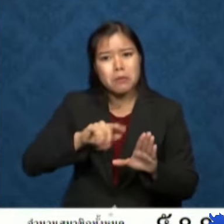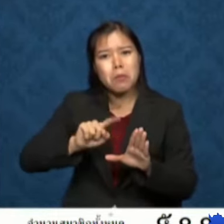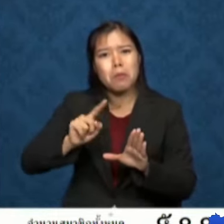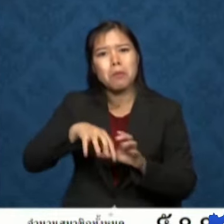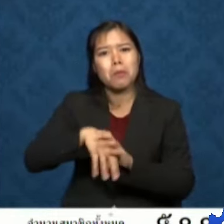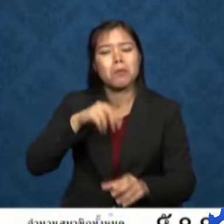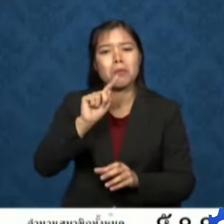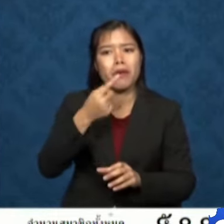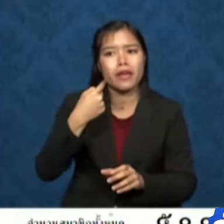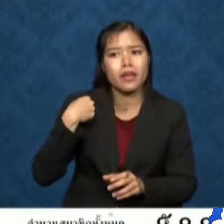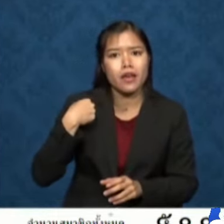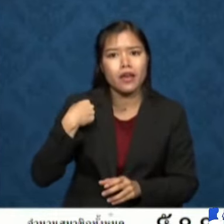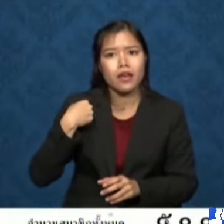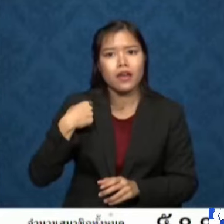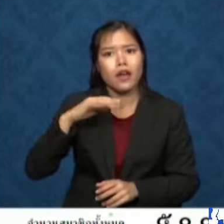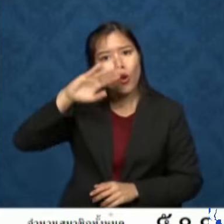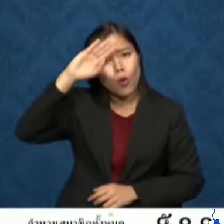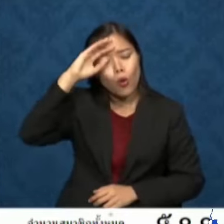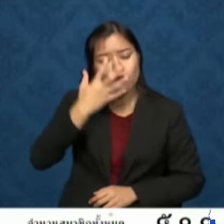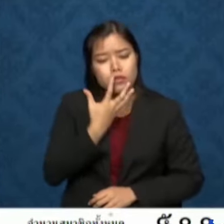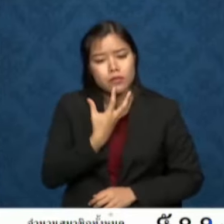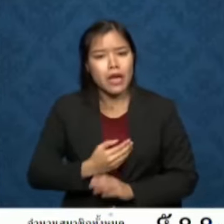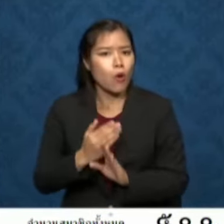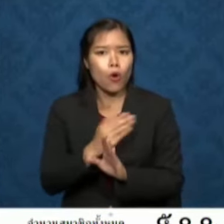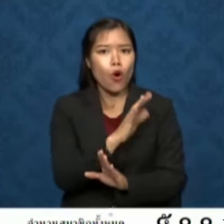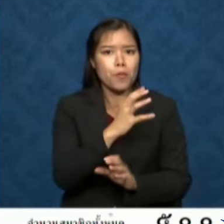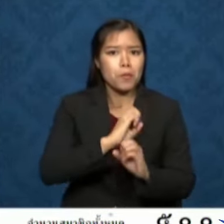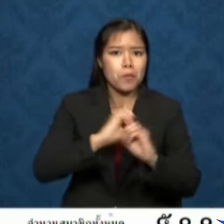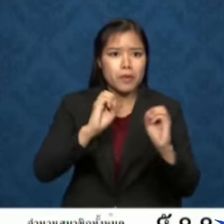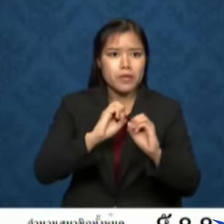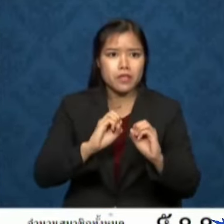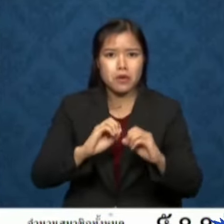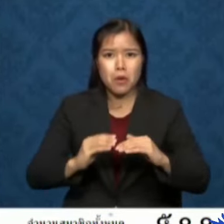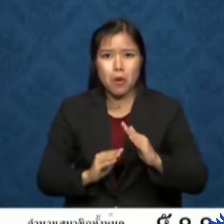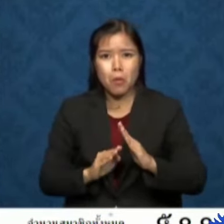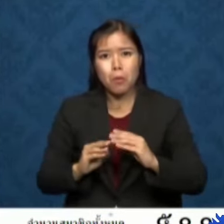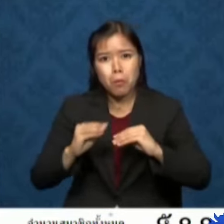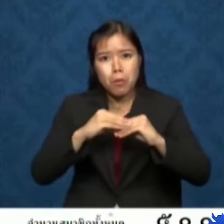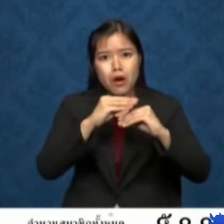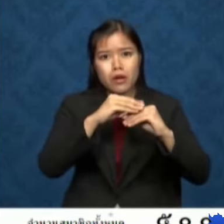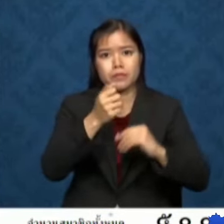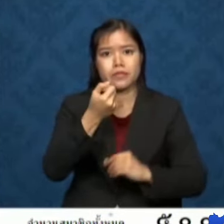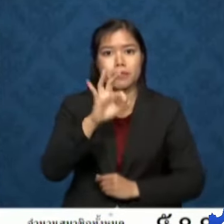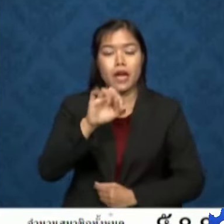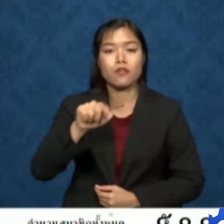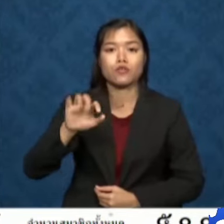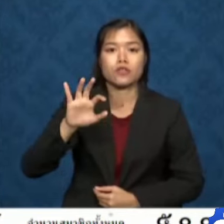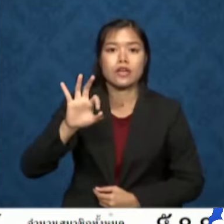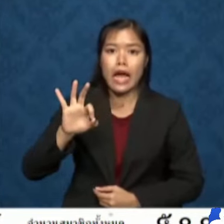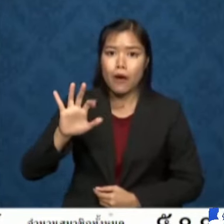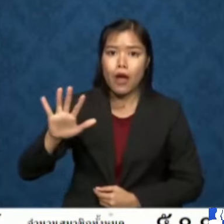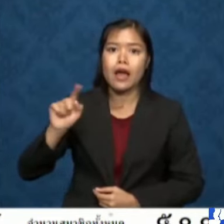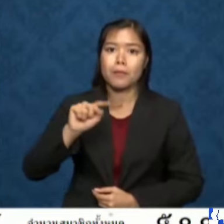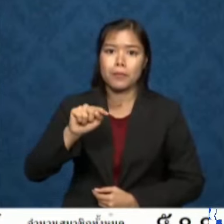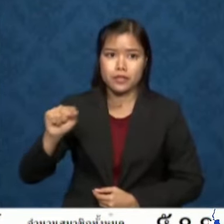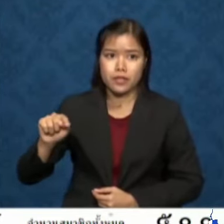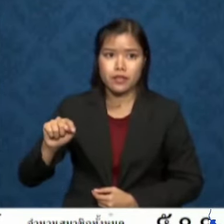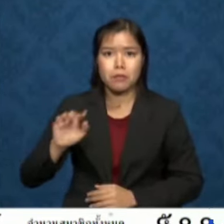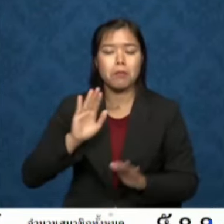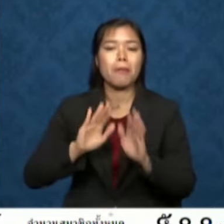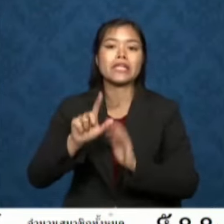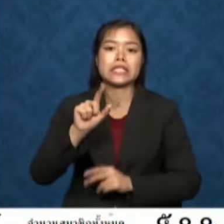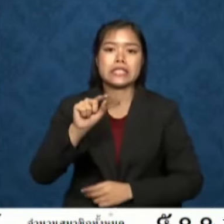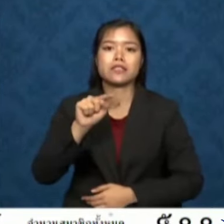เศร้าทั้งๆที่ไม่ได้เป็นมาก่อนสูงถึง 19.95 perเตีกลมๆ 20%